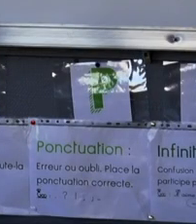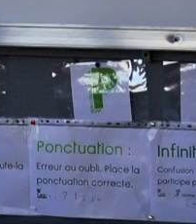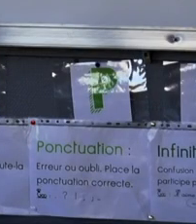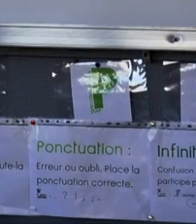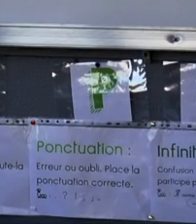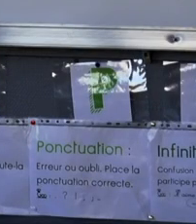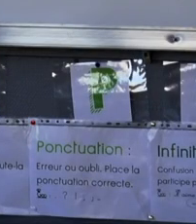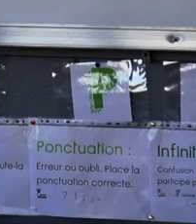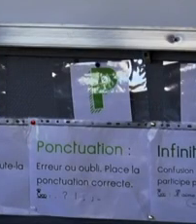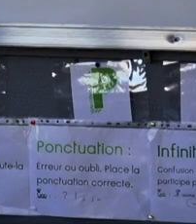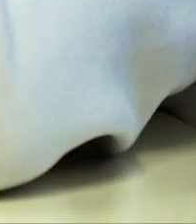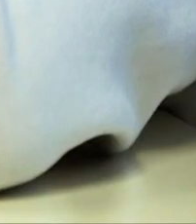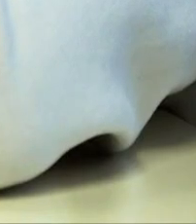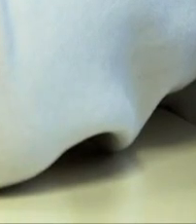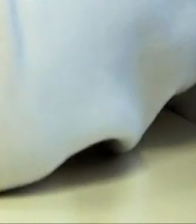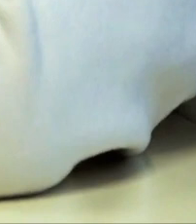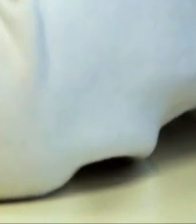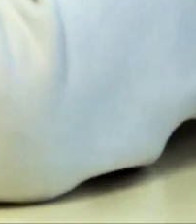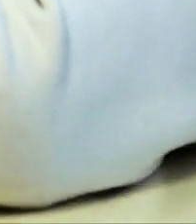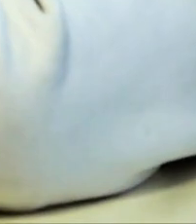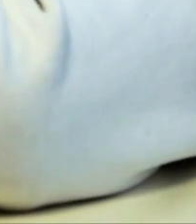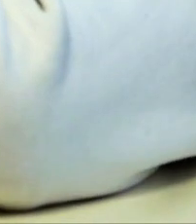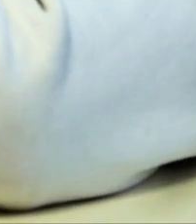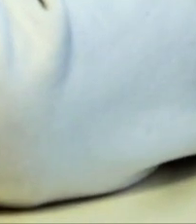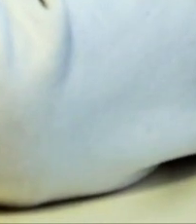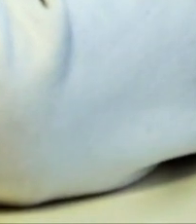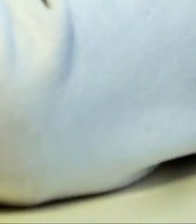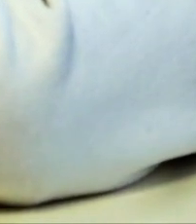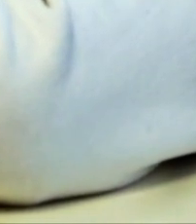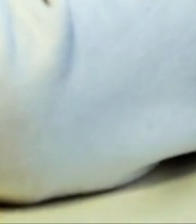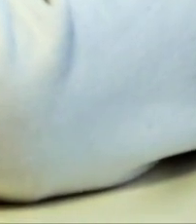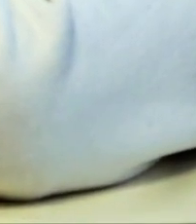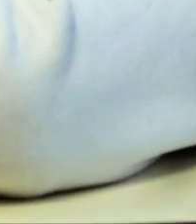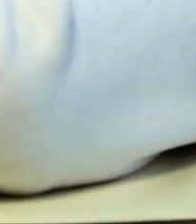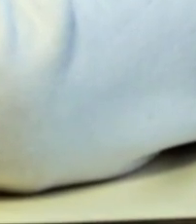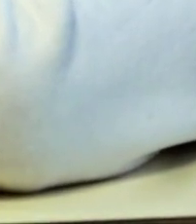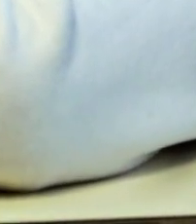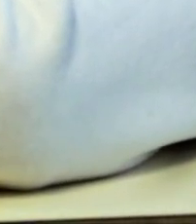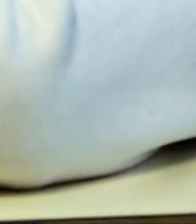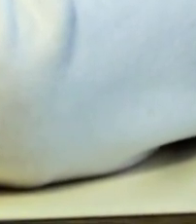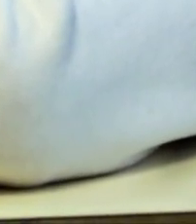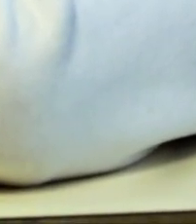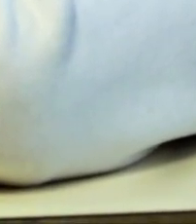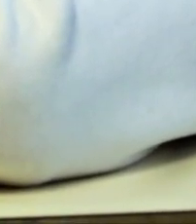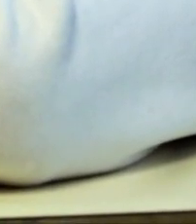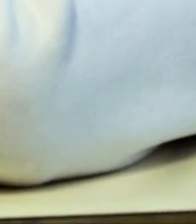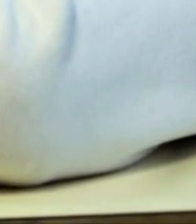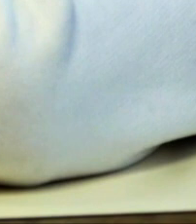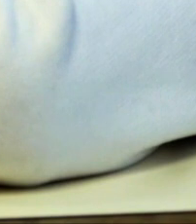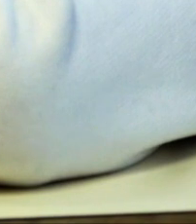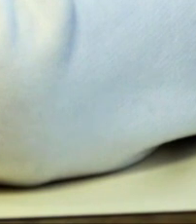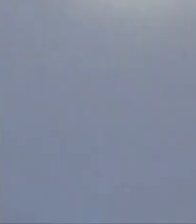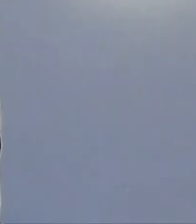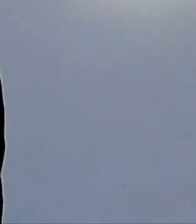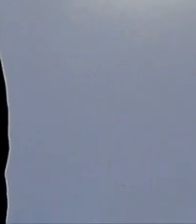ce chemin. Et c'est pour cette raison que le matin, notre apprentissage sera plus facilement accessible. Une fois que ces souvenirs sont consolidés grâce